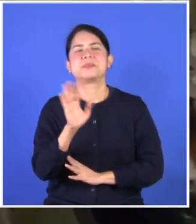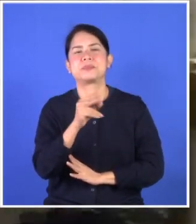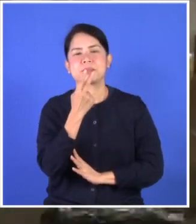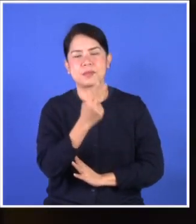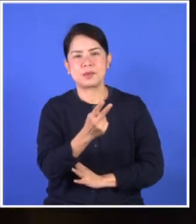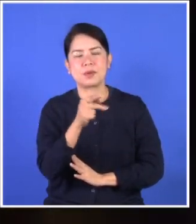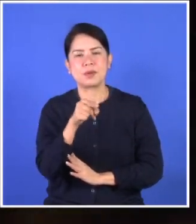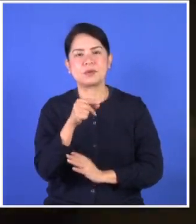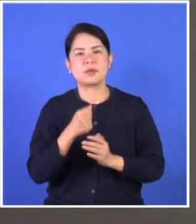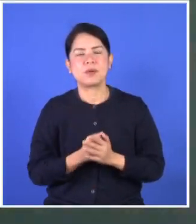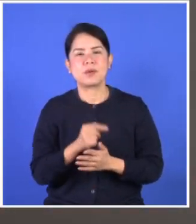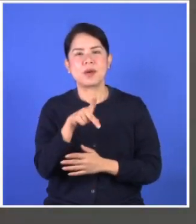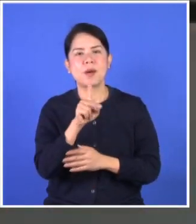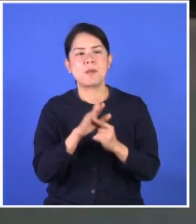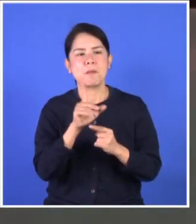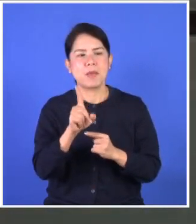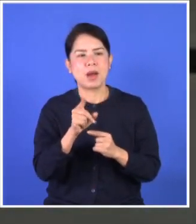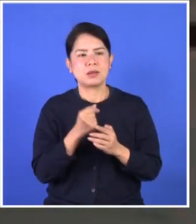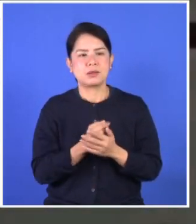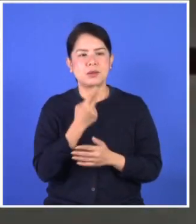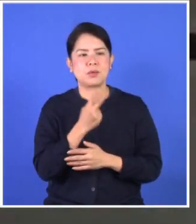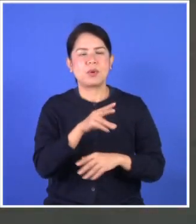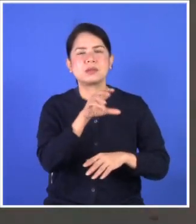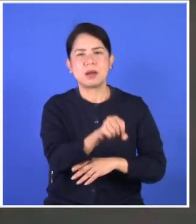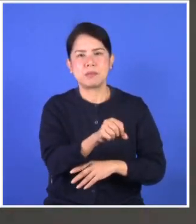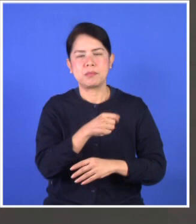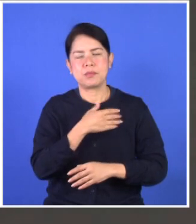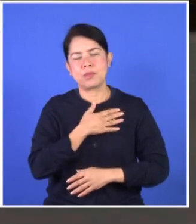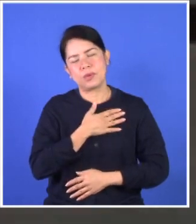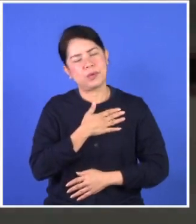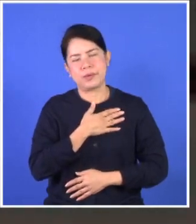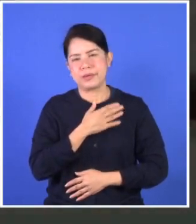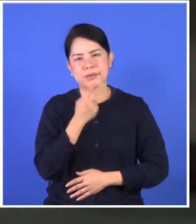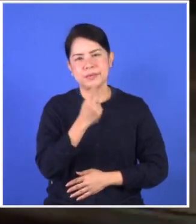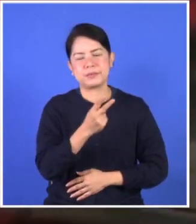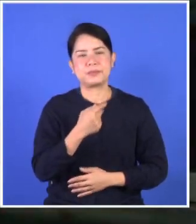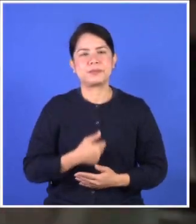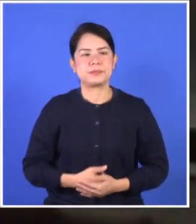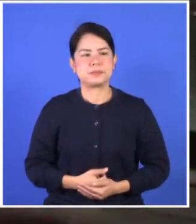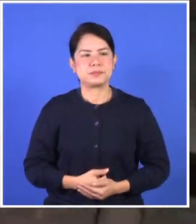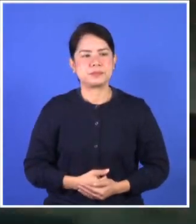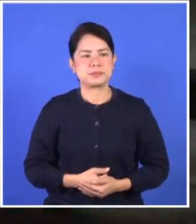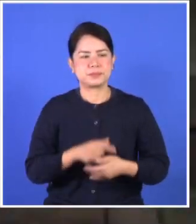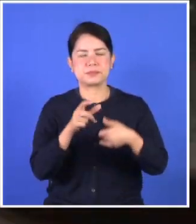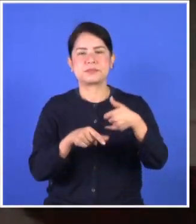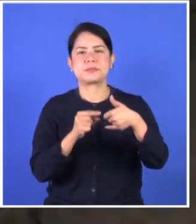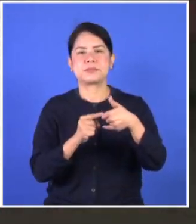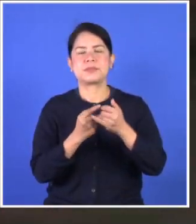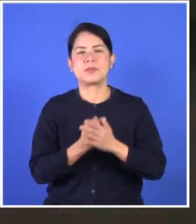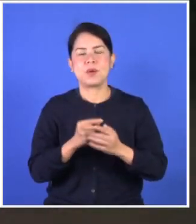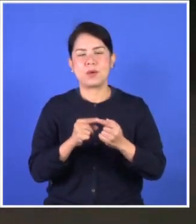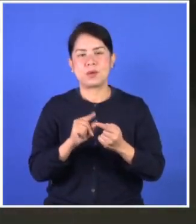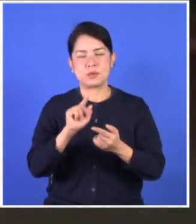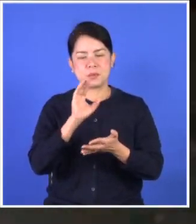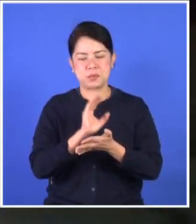าดเหรอ คือคนมันกลัวพี่แม่ว่าไม่ได้อะก็คือกลัวไงโอ้แล้วพี่มาเต็มยศเลย เป็นเกียรติประวัติในชีวิตเลยบอกว่าเป็นตำรวจเนี่ย